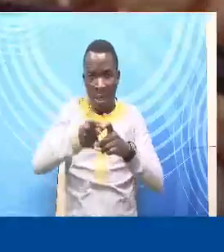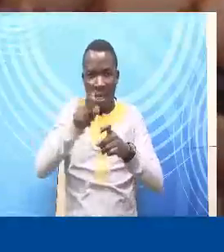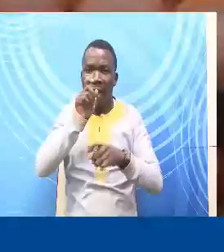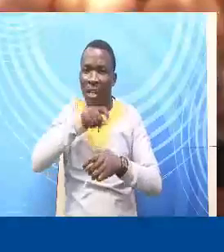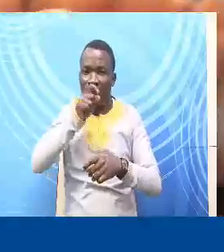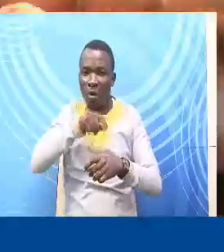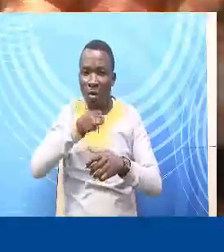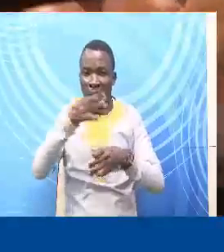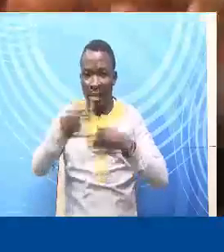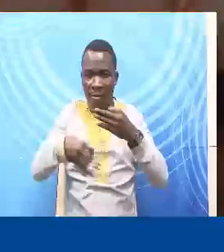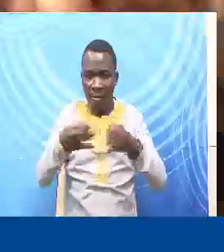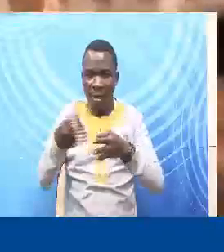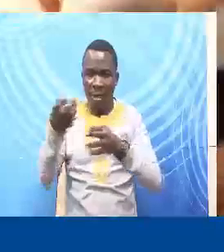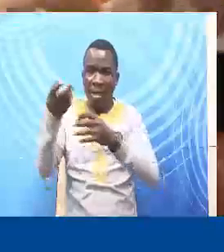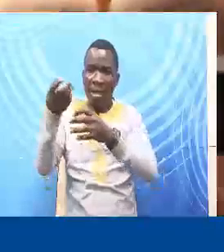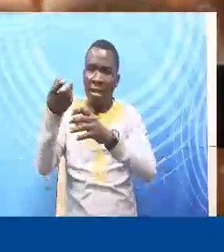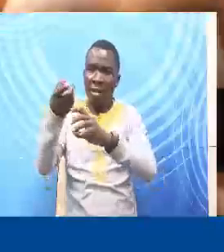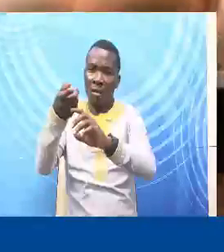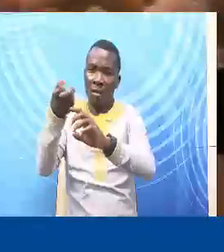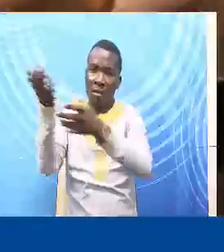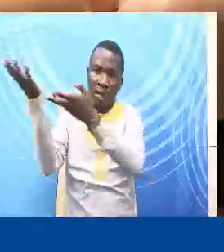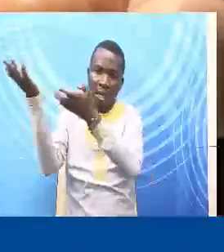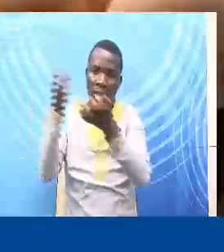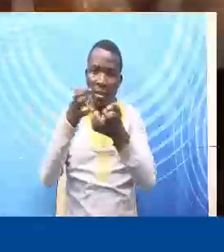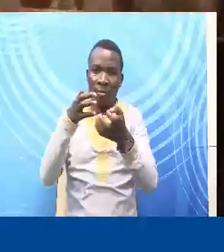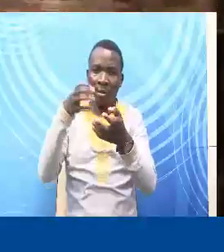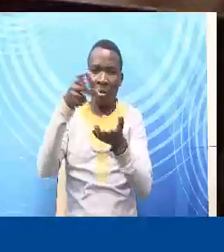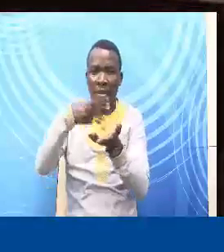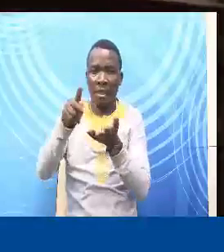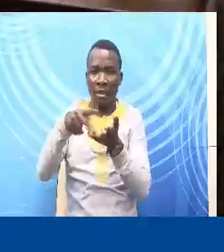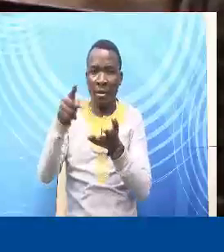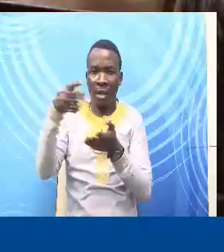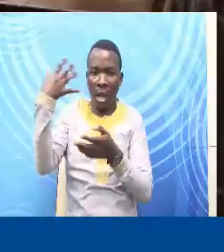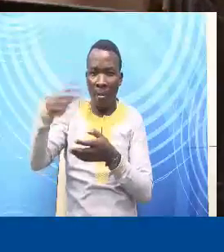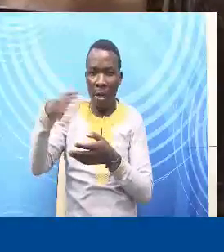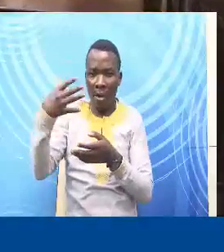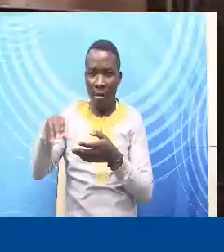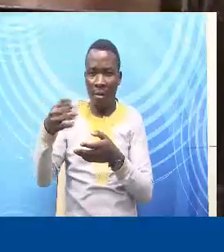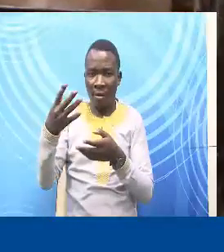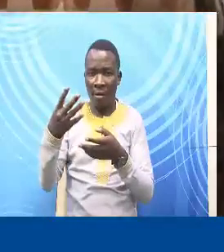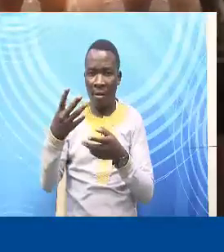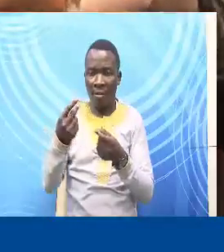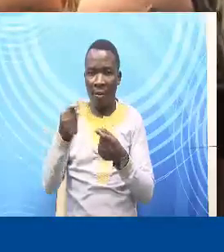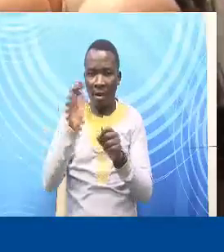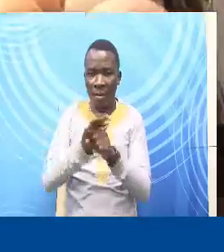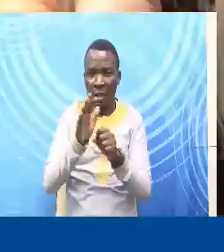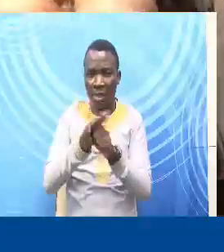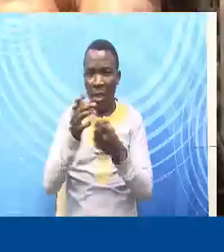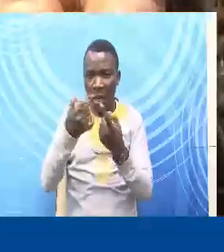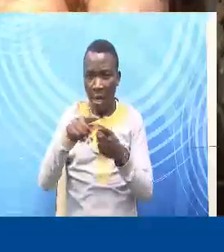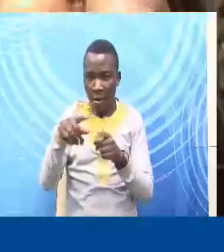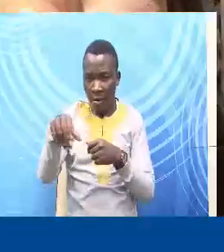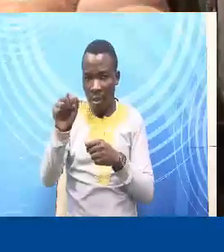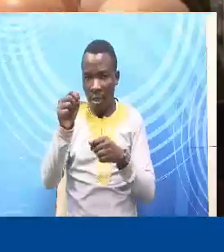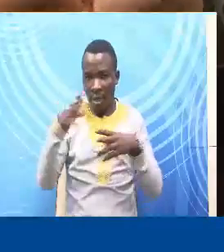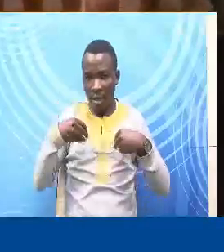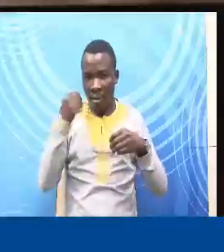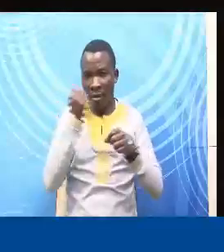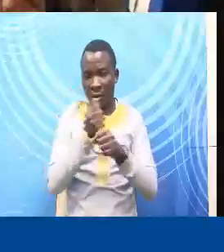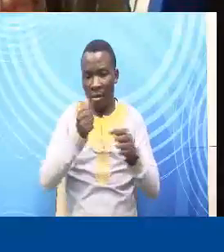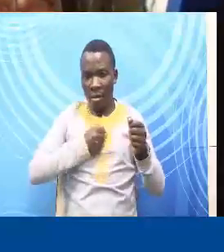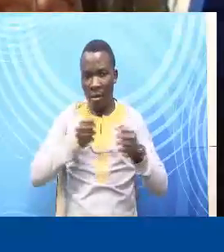akora kuzitumiza hanze byabaga bihagaze amadolari atari make, ariko we akaba yarahisemo kuzikorera inaha mu Rwanda kugira ngo abanyarwanda